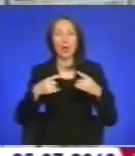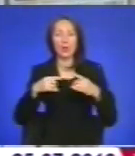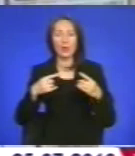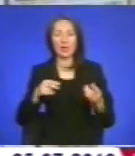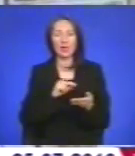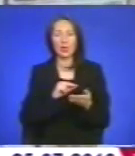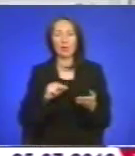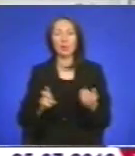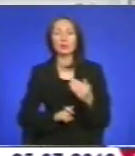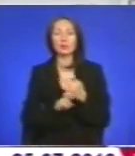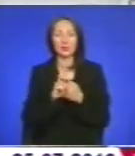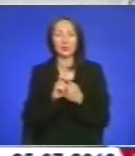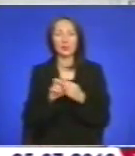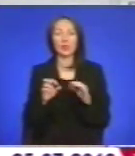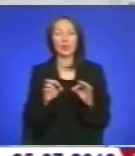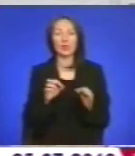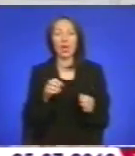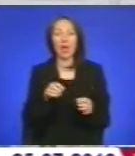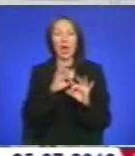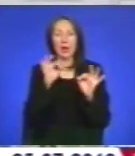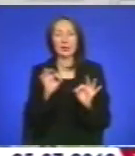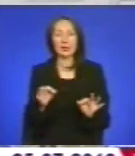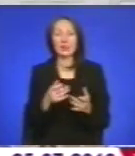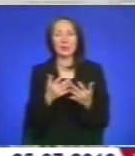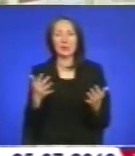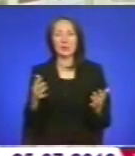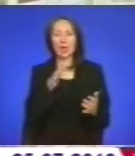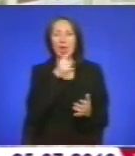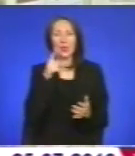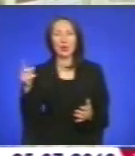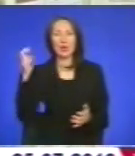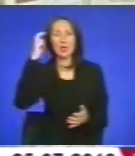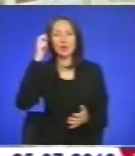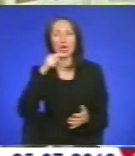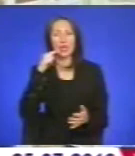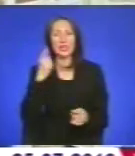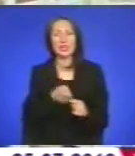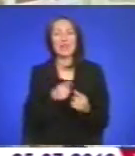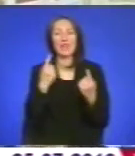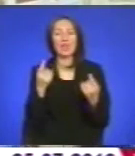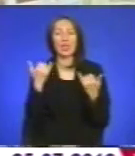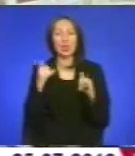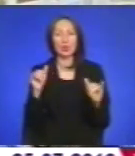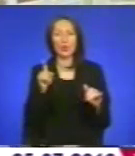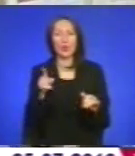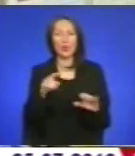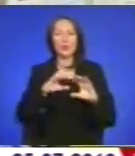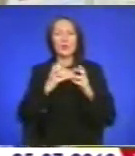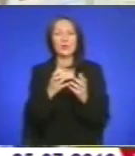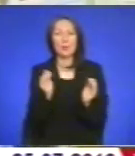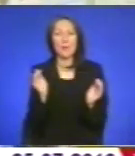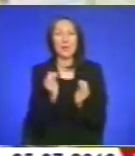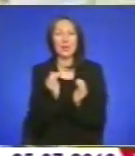християнських святинь, мистецькі витвори періоду Київської Русі. Це велике чудо в цьому світі, невеличкий клаптик